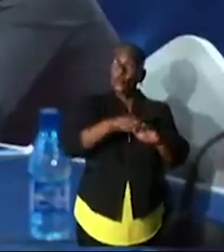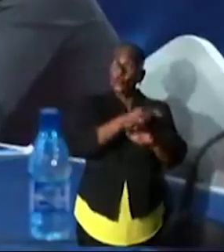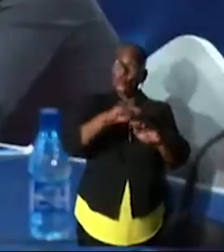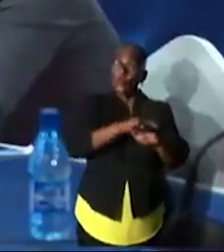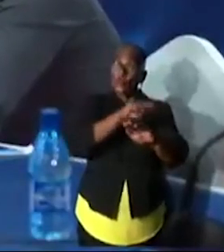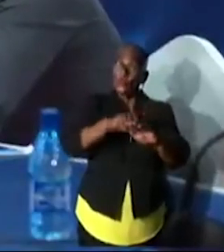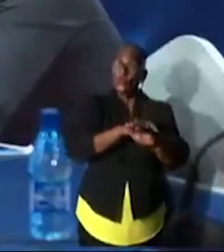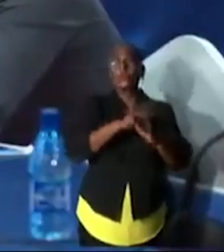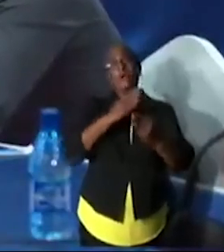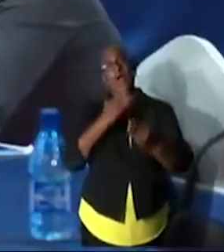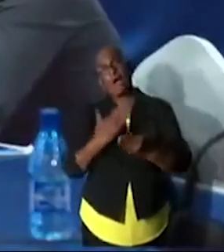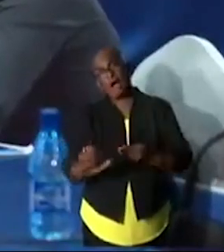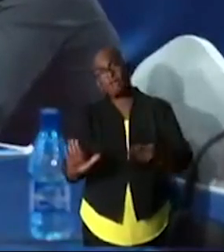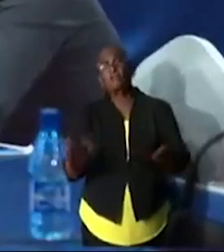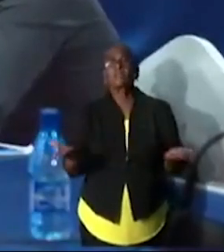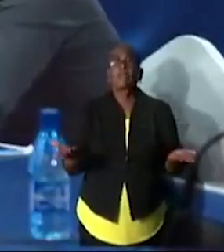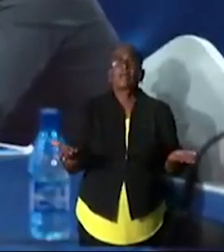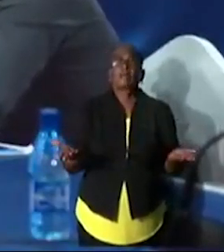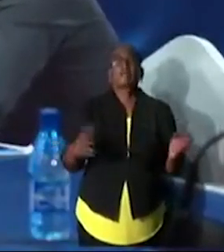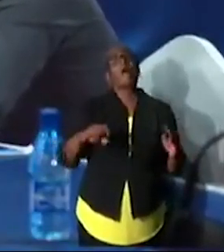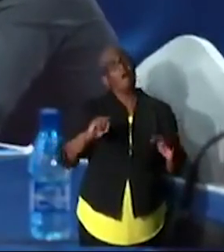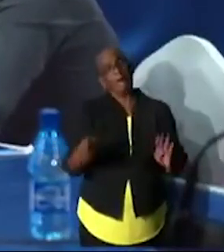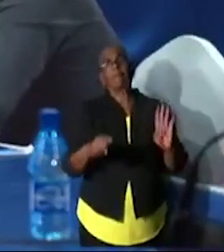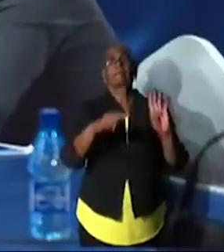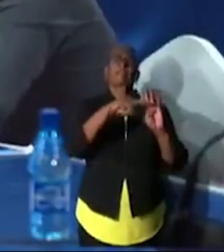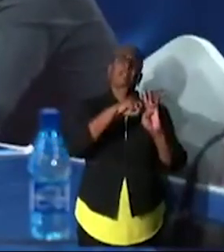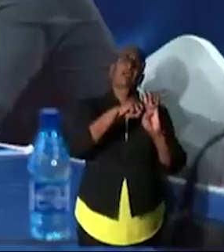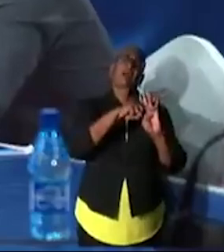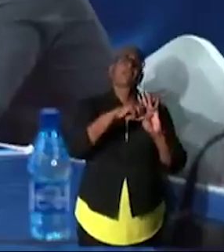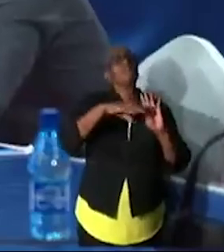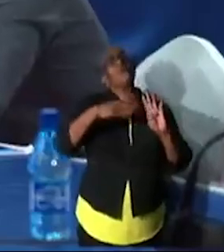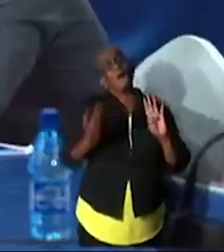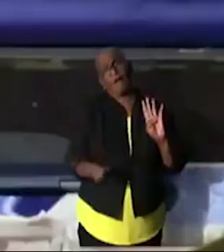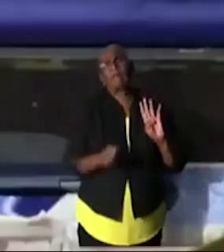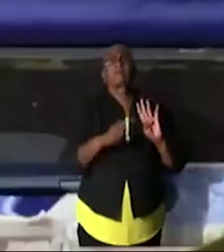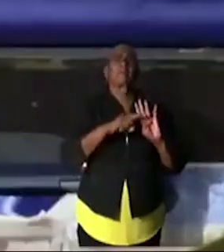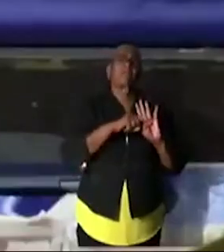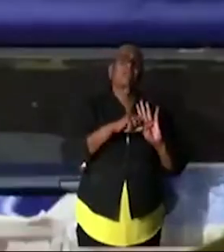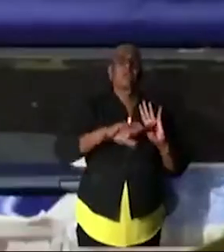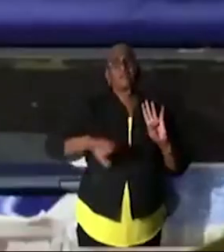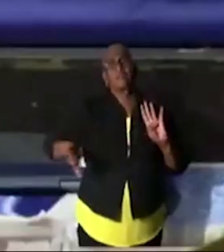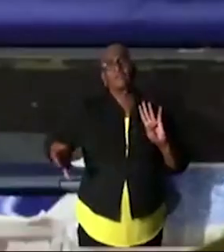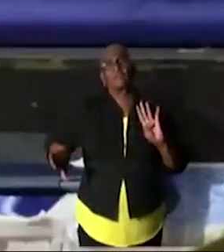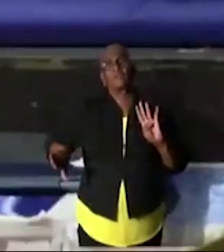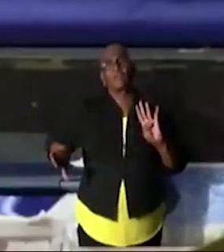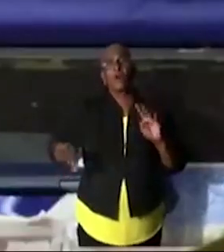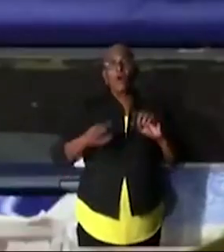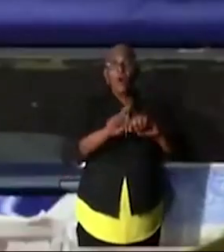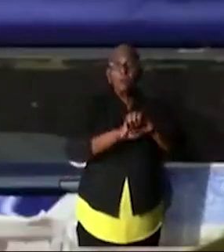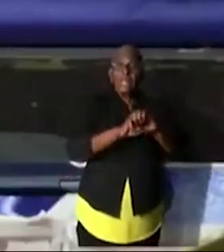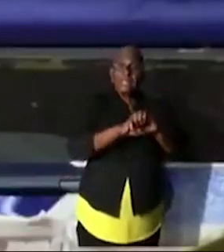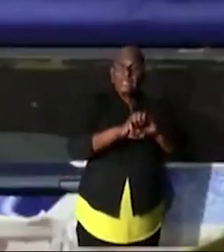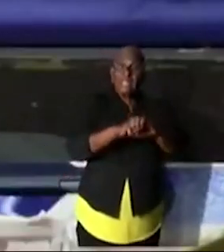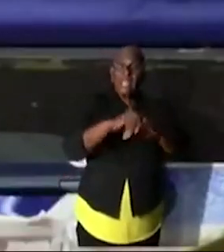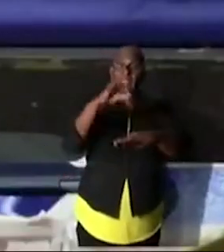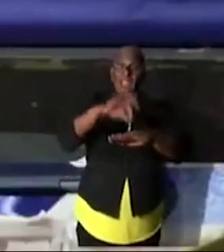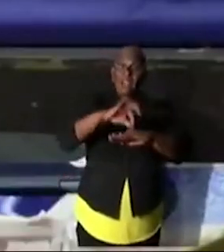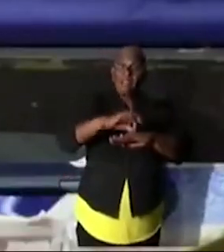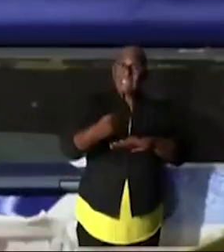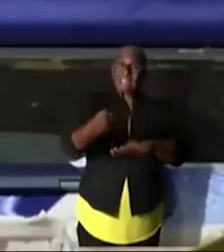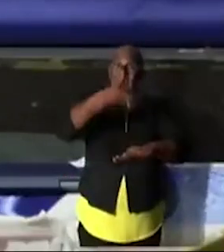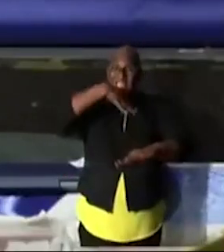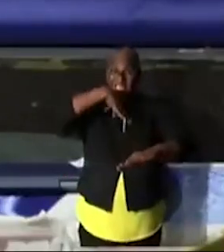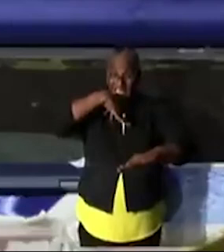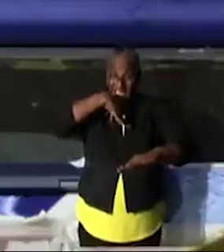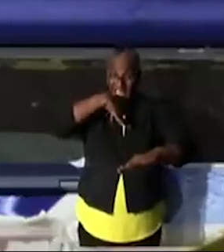zetten we de mensen, al komen ze met een negatief PCR-resultaat, in quarantaine. Omdat de incubatieperiode niet 3 dagen is, het is